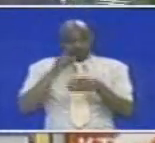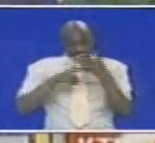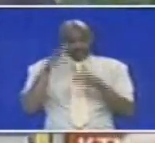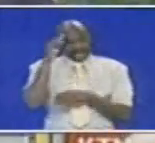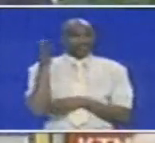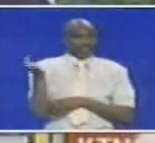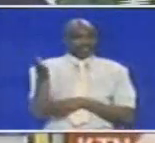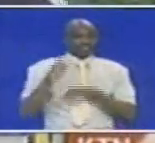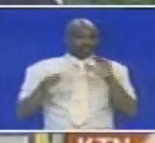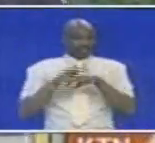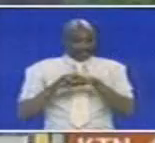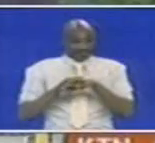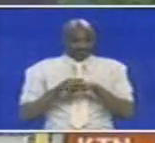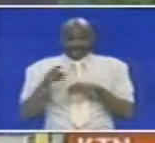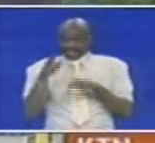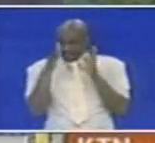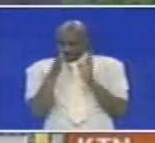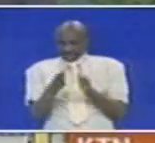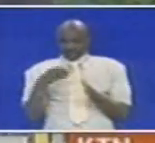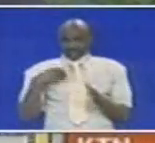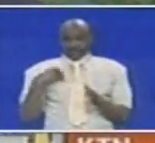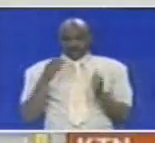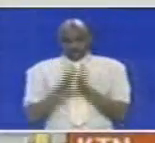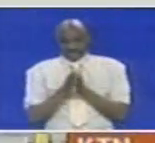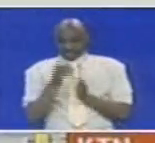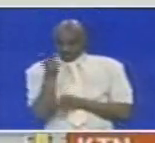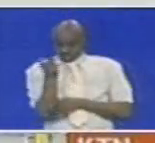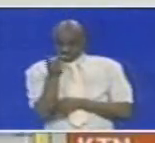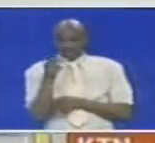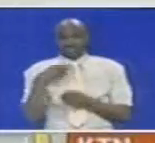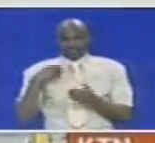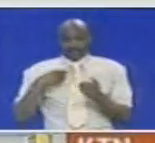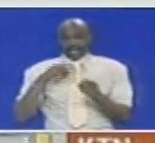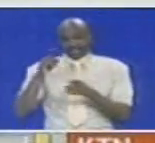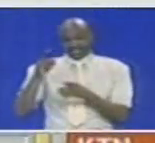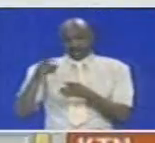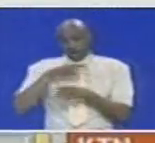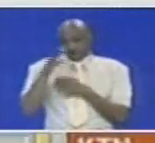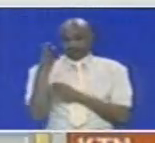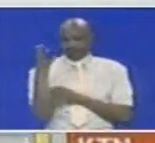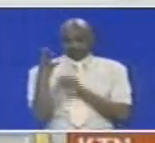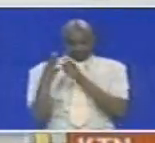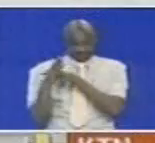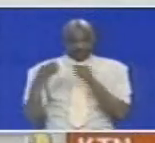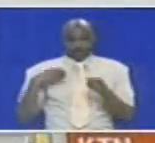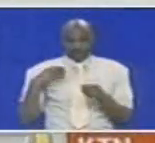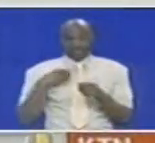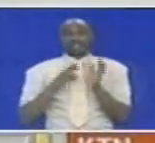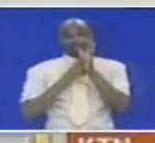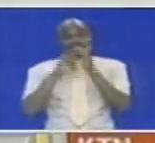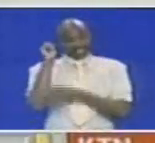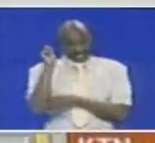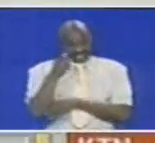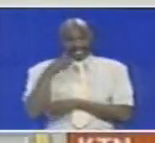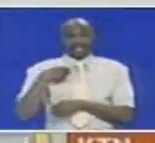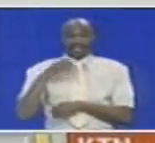Kevin Cheruiyot Lang'ata ambaye amefanisi mwakani pamoja na Abigail Tate, Judith Nkatha na Stephanie Mbaya wanatarajiwa kuipeperusha bendera ya Kenya